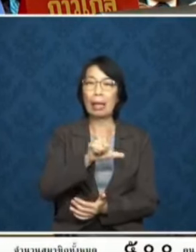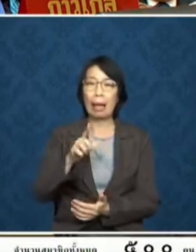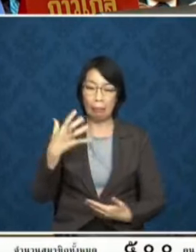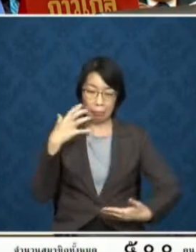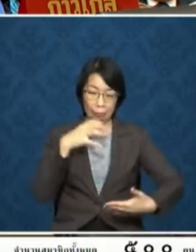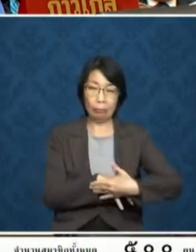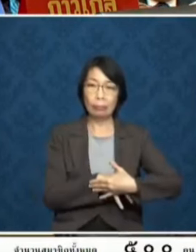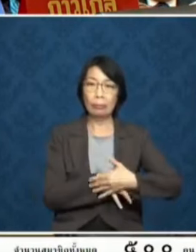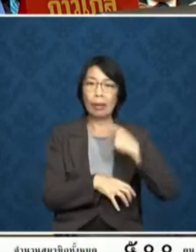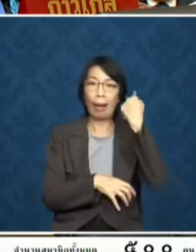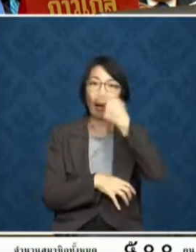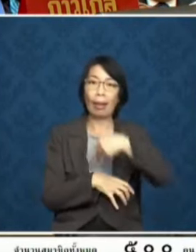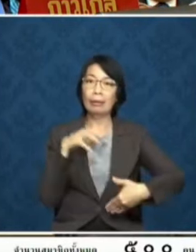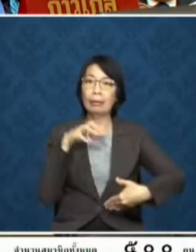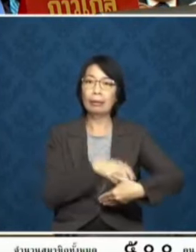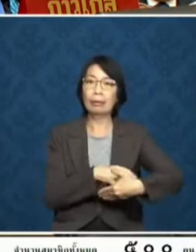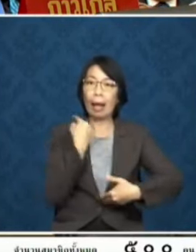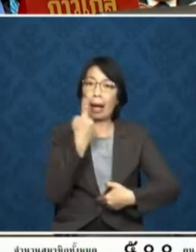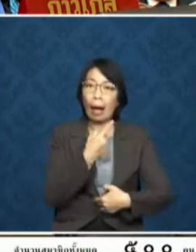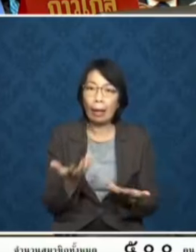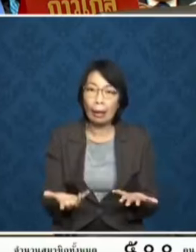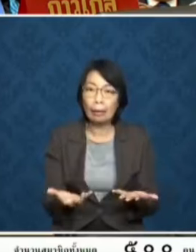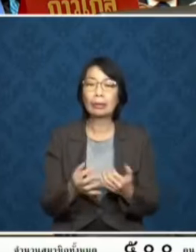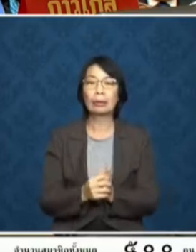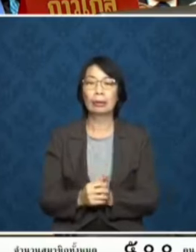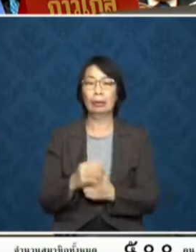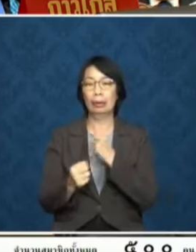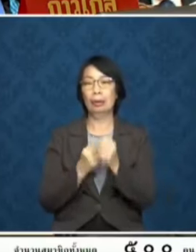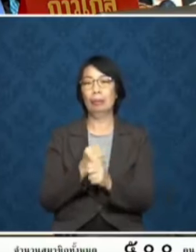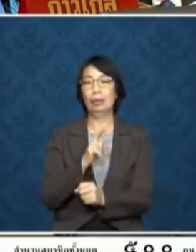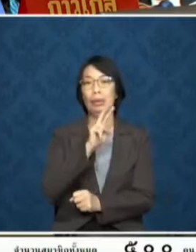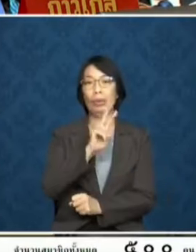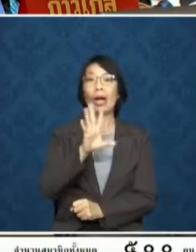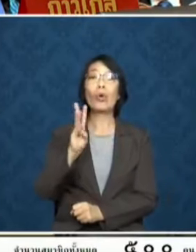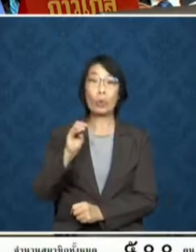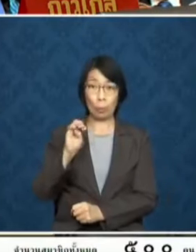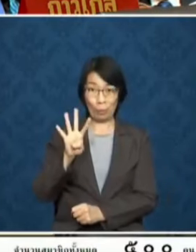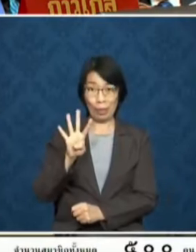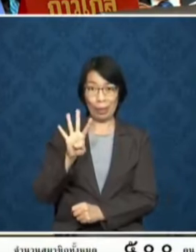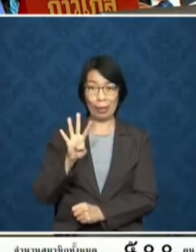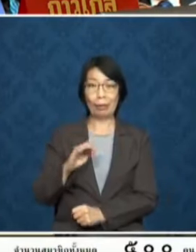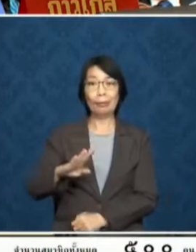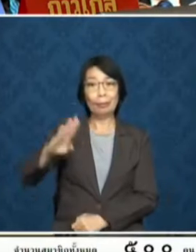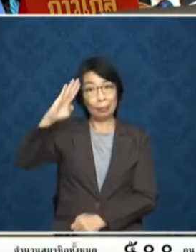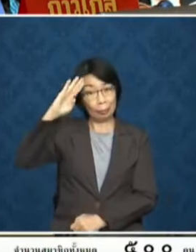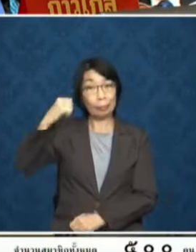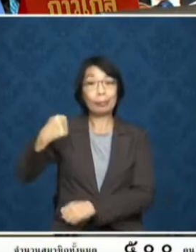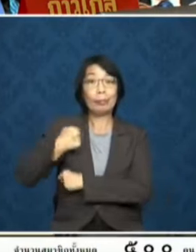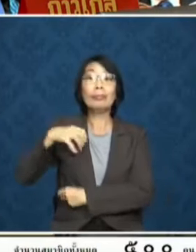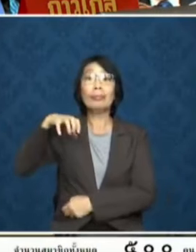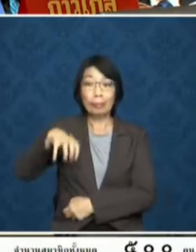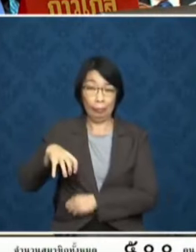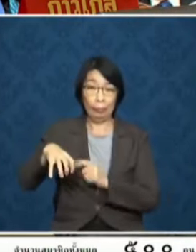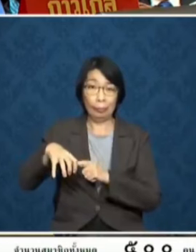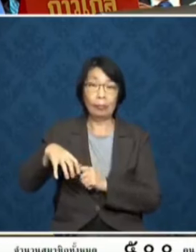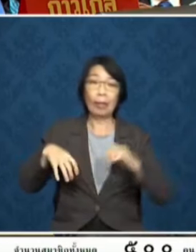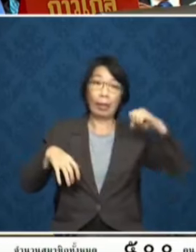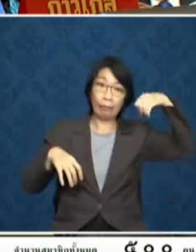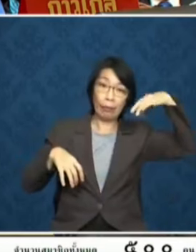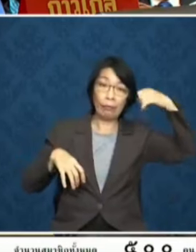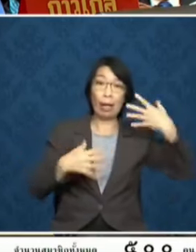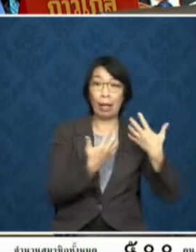ใครไม่เพียงเท่านั้นค่ะท่านประธานปี64ที่ผ่านมาค่ะกองทัพบกและการไฟฟ้าฝ่าย